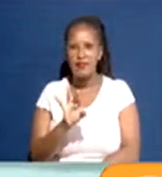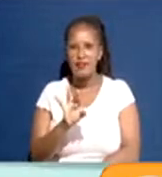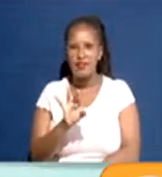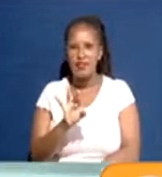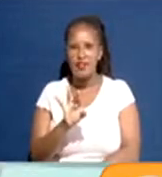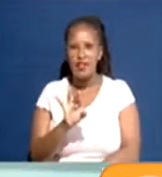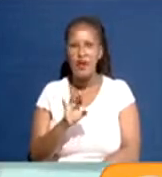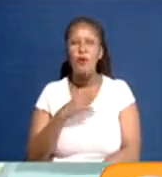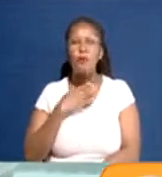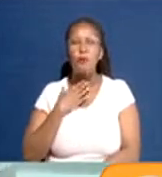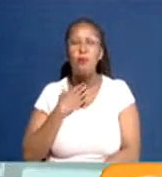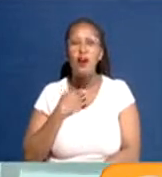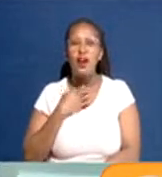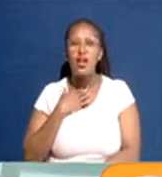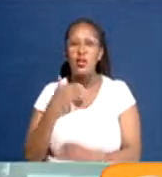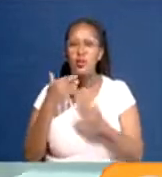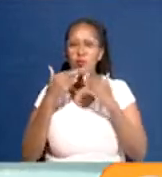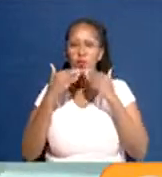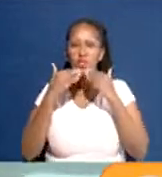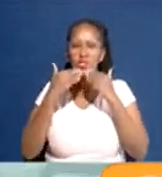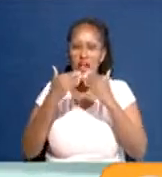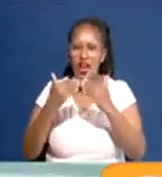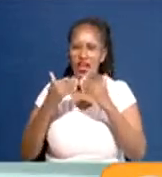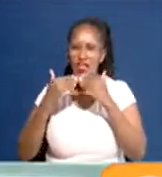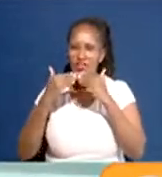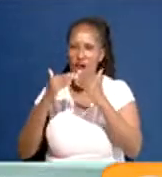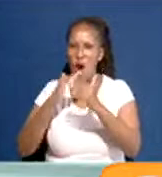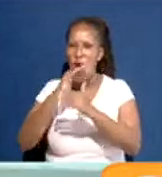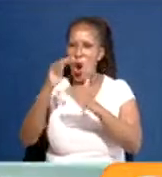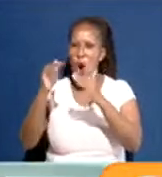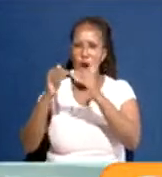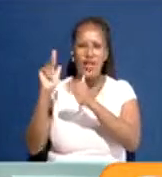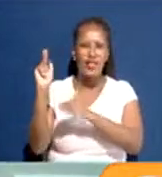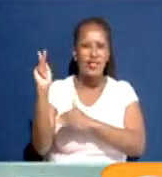2023 kuwashukuru wafanyikazi wote wa Kenya